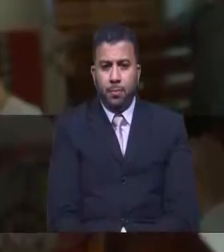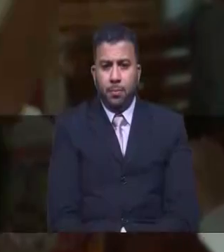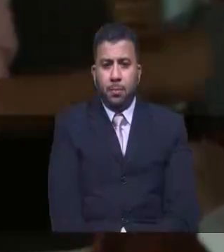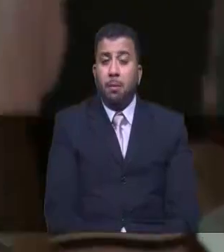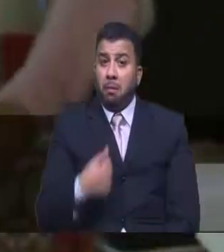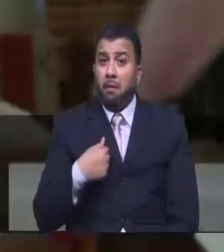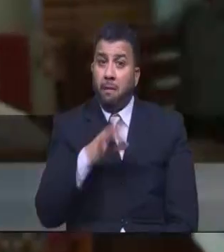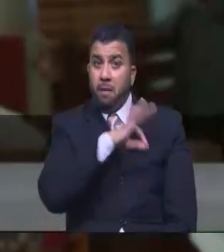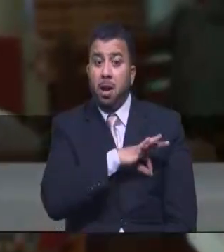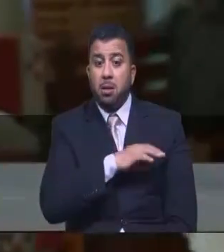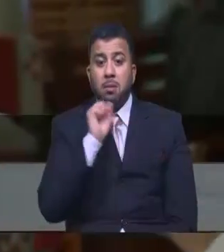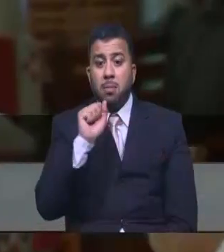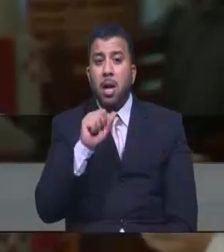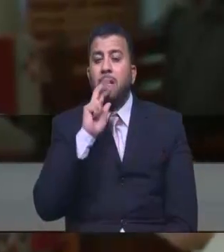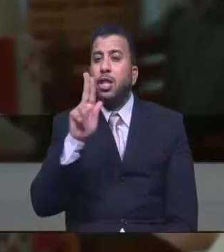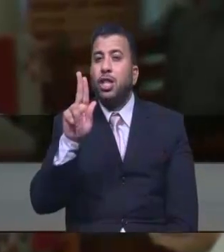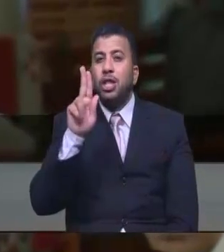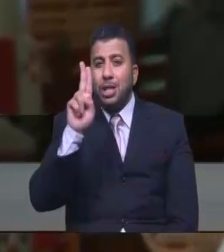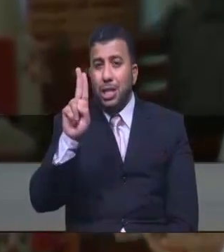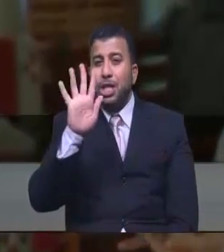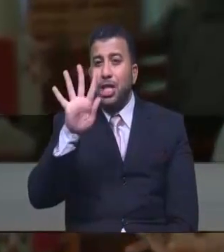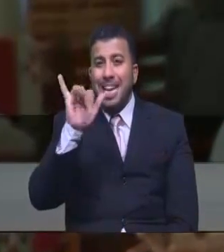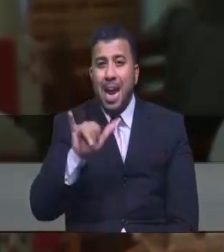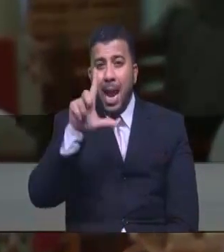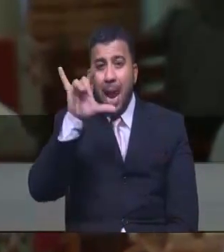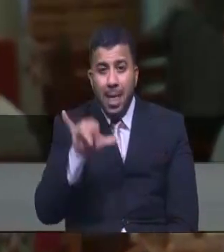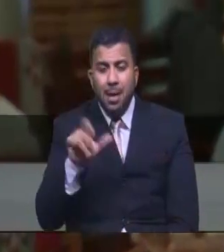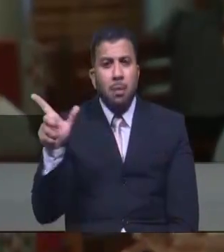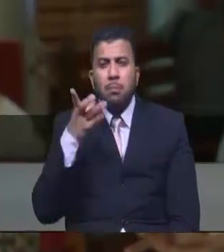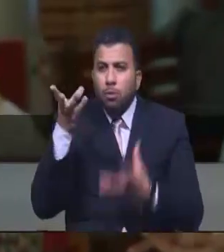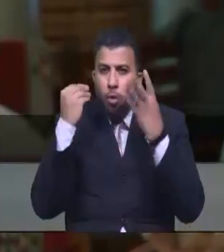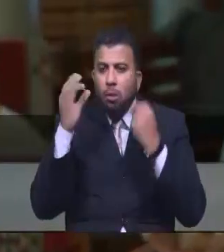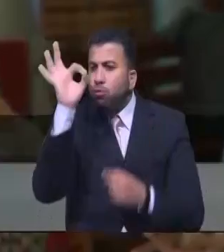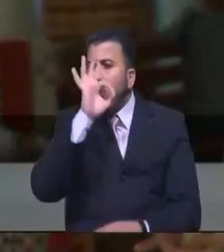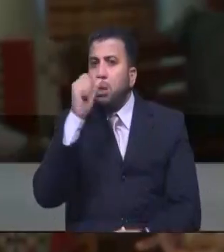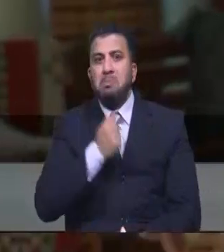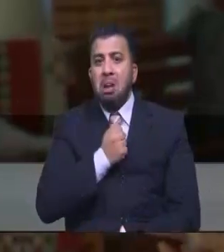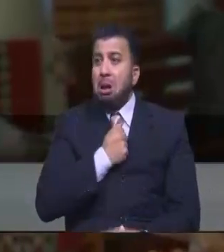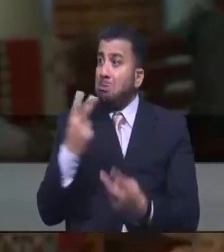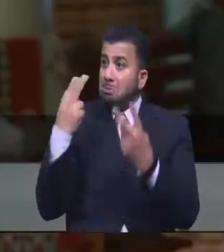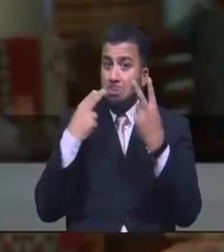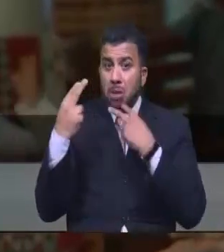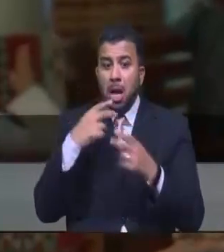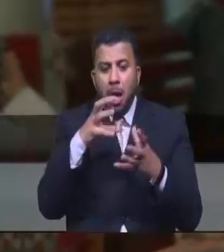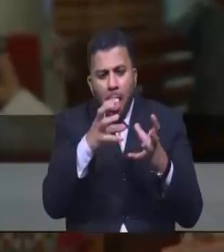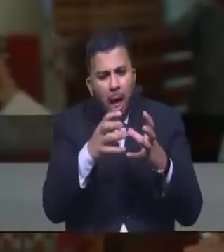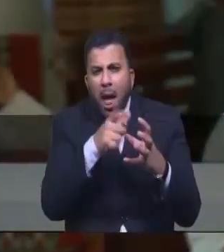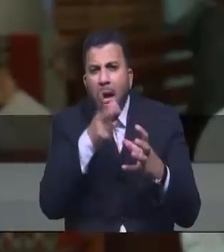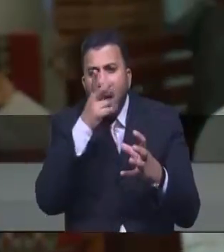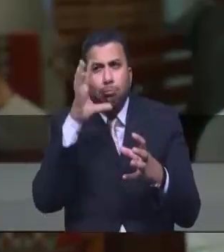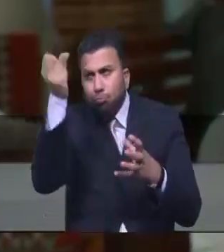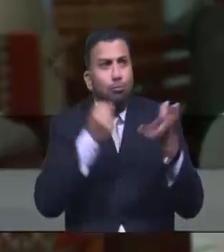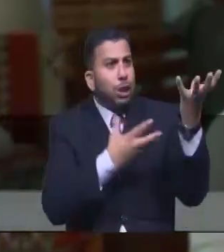إنها لفرصة رائعة أتيحت لدولة تشيلي ليقوم الناس بالتعرف على تراثنا. قمنا بإحضار قطع أثرية من جميع أنحاء